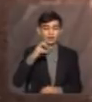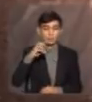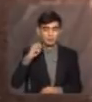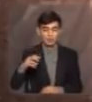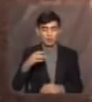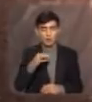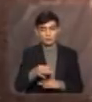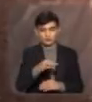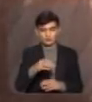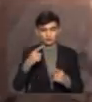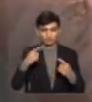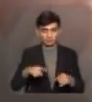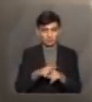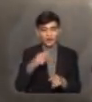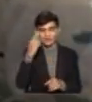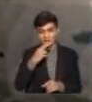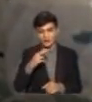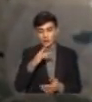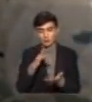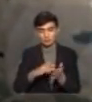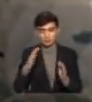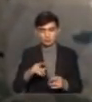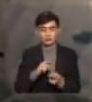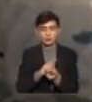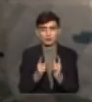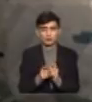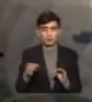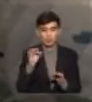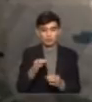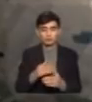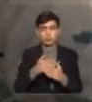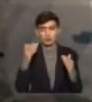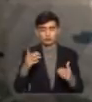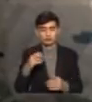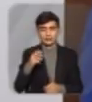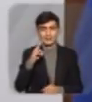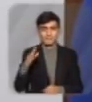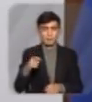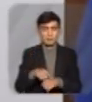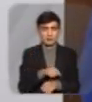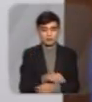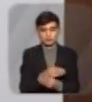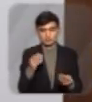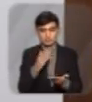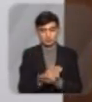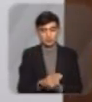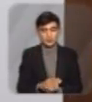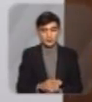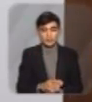Нұрсұлтан мен Алматы қалаларының тұрғындарына керісінше жан басына шаққанда көбірек шаршы метр бұйырып отыр. Жалпыға